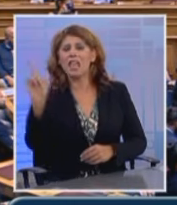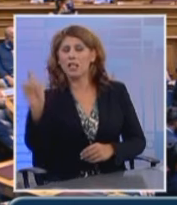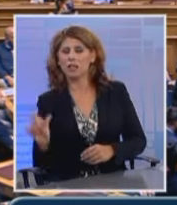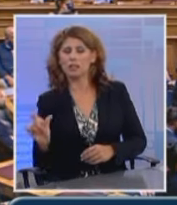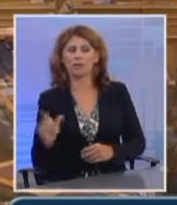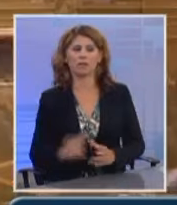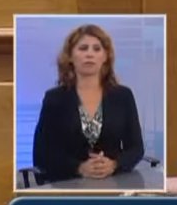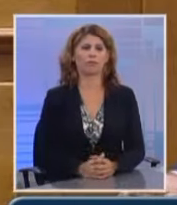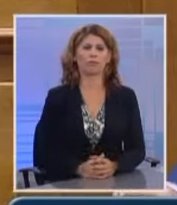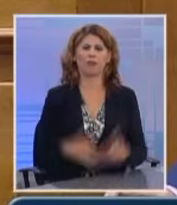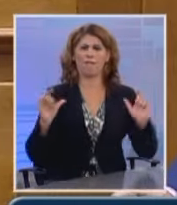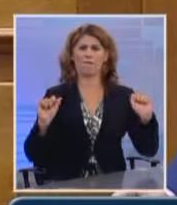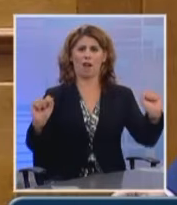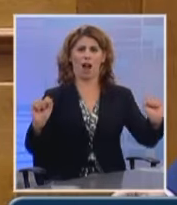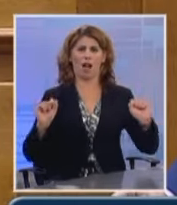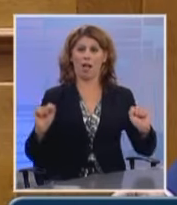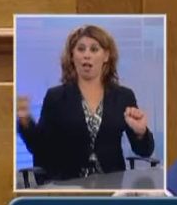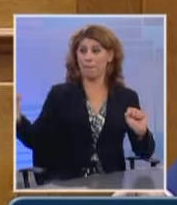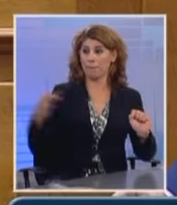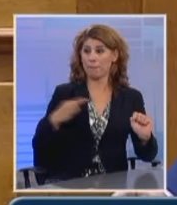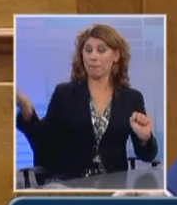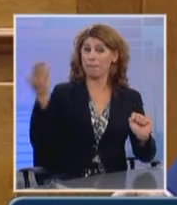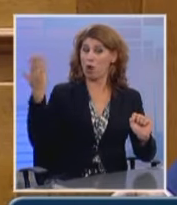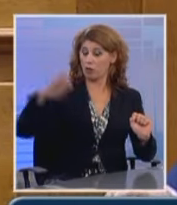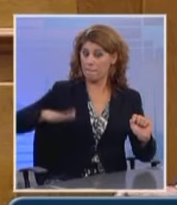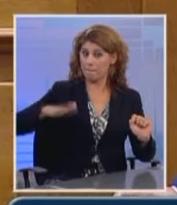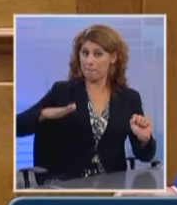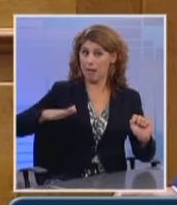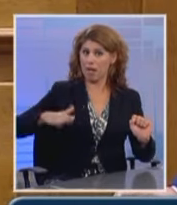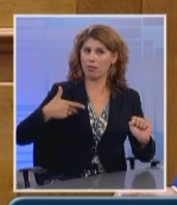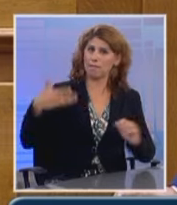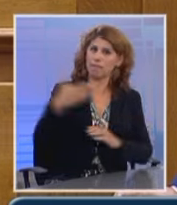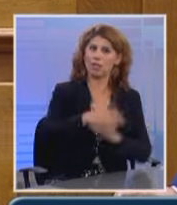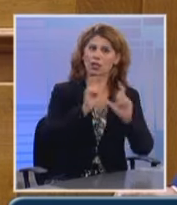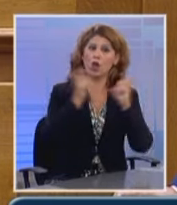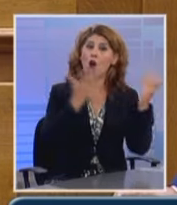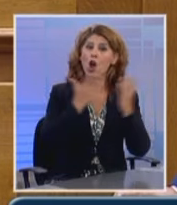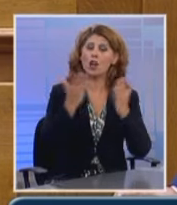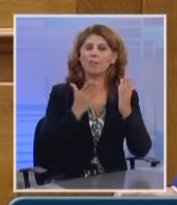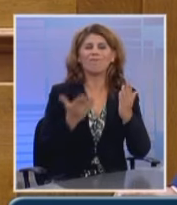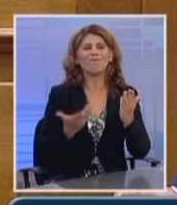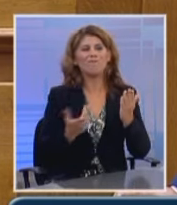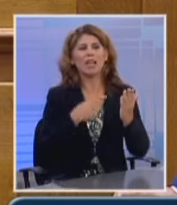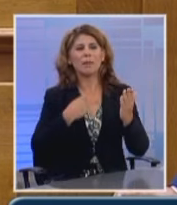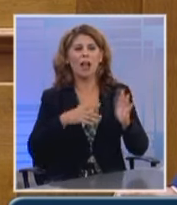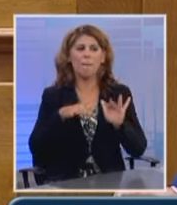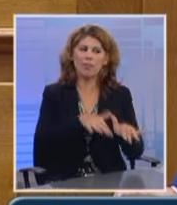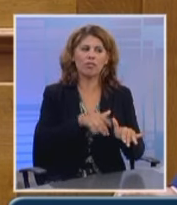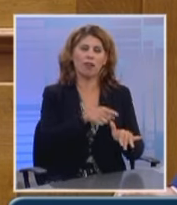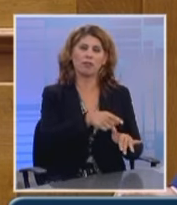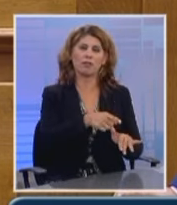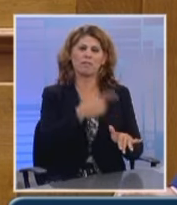που μας είπε για όλα αυτά που ως παιδί αντιμετώπισε στο σχολείο. Για μια συμπεριφορά επιθετική